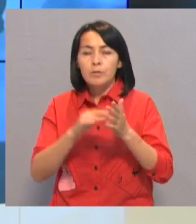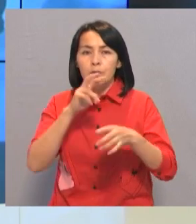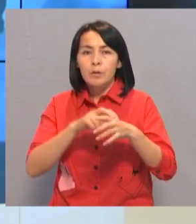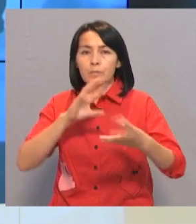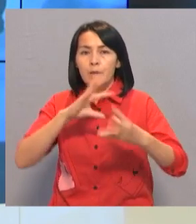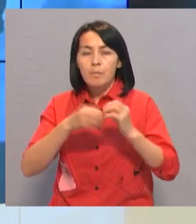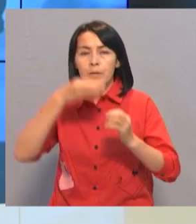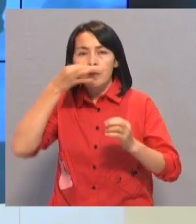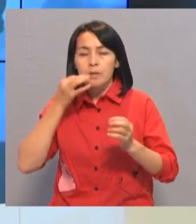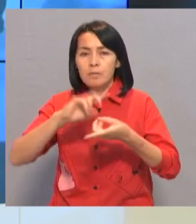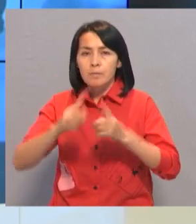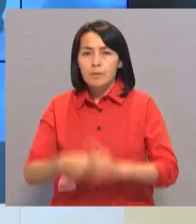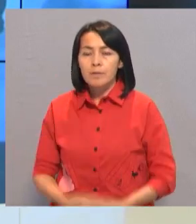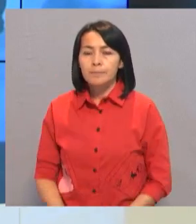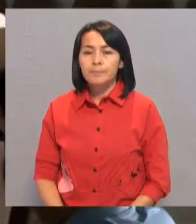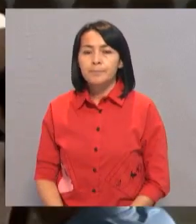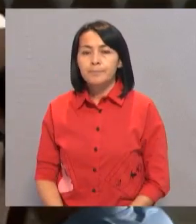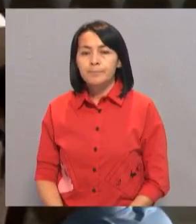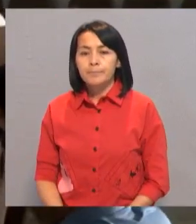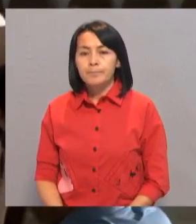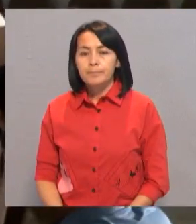дәрігерлермен тәжірибе алмасты.